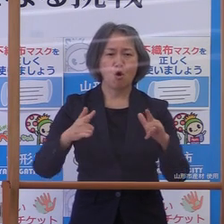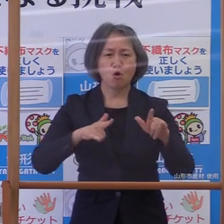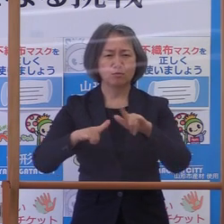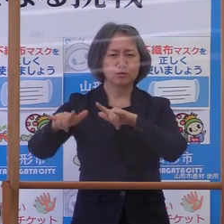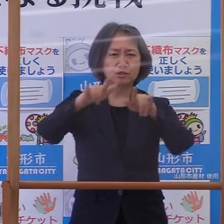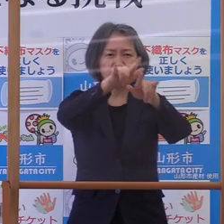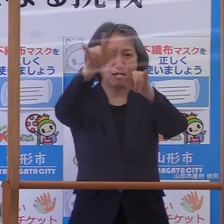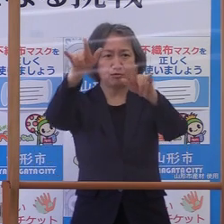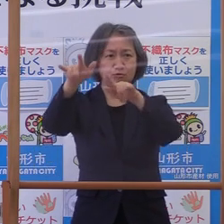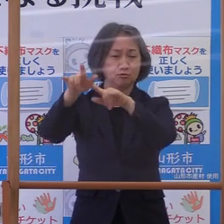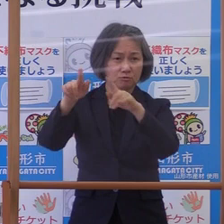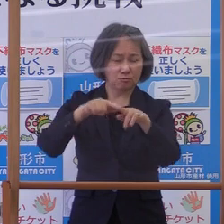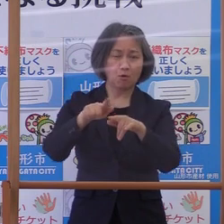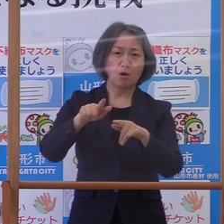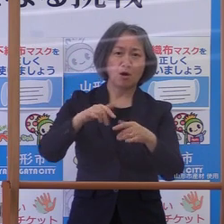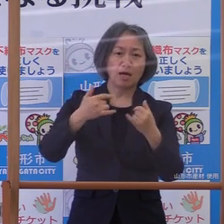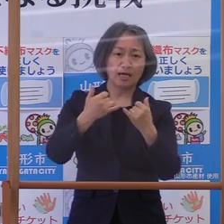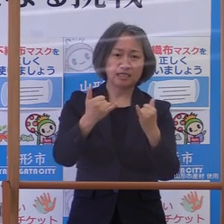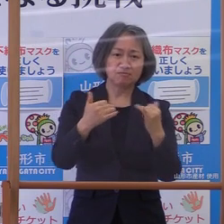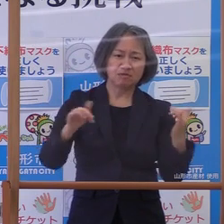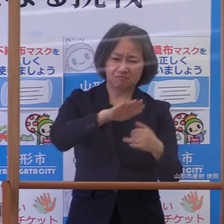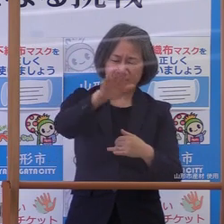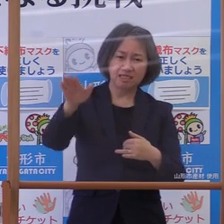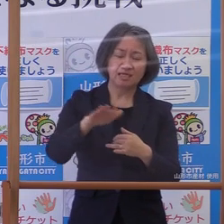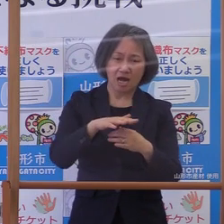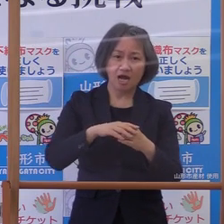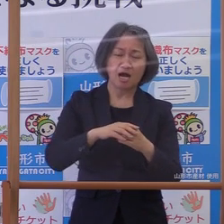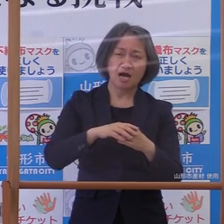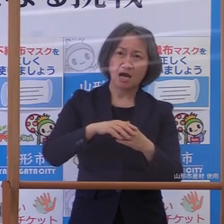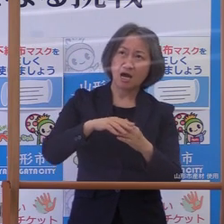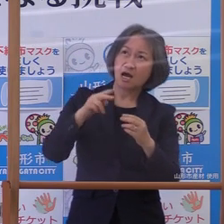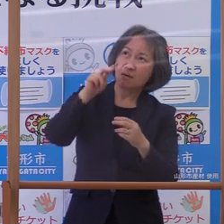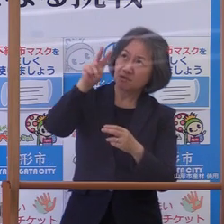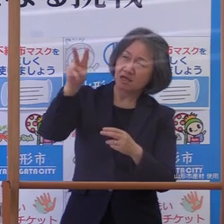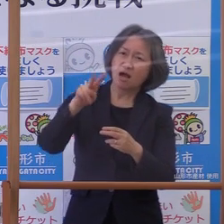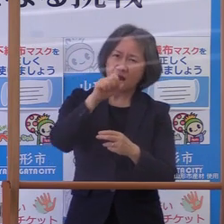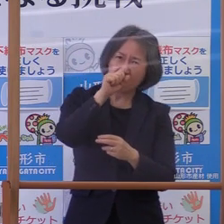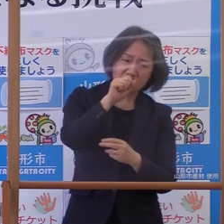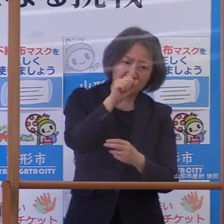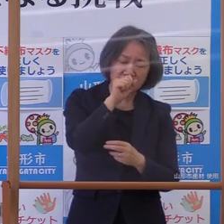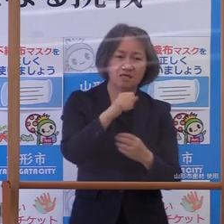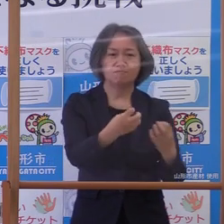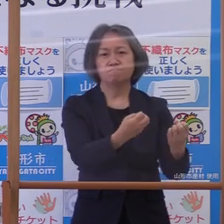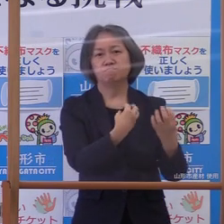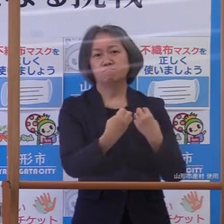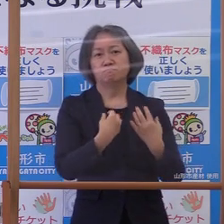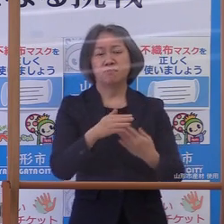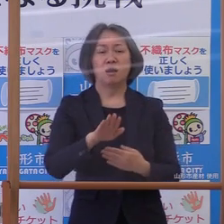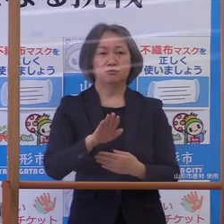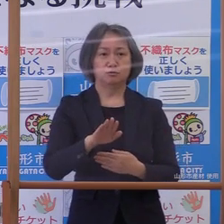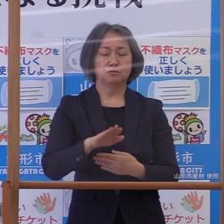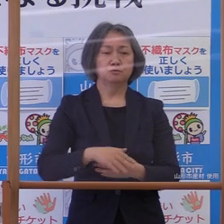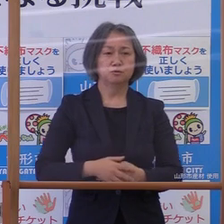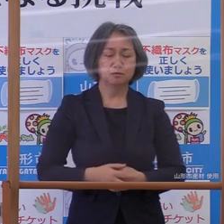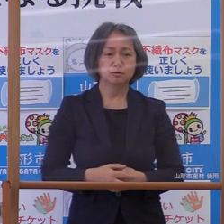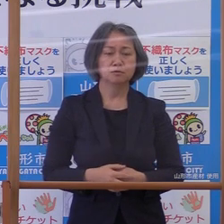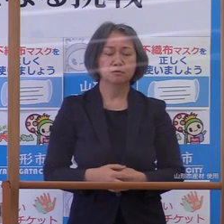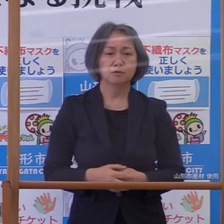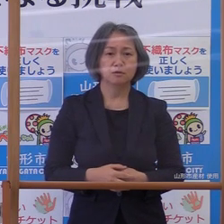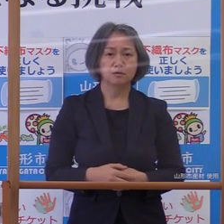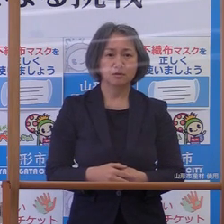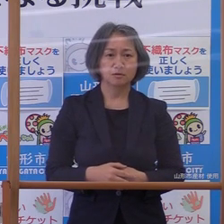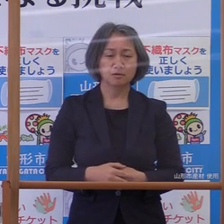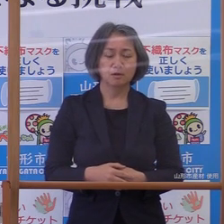くの市民の方から非常に良かったというお声いただいておりますし、そうした